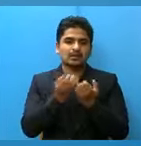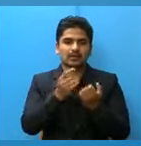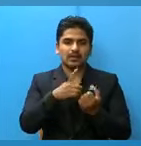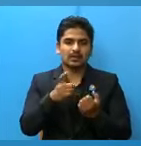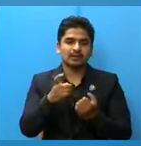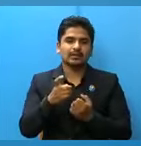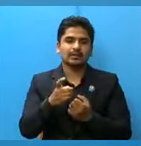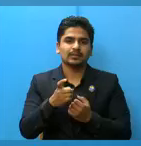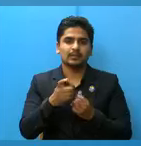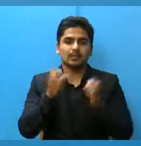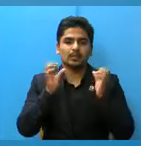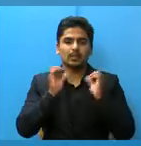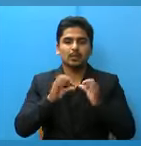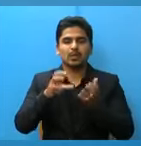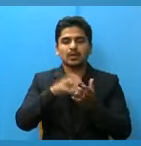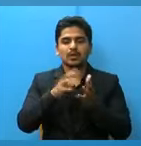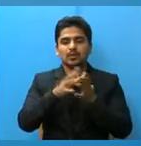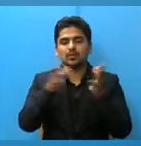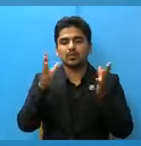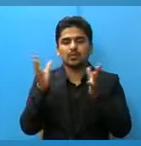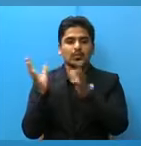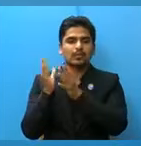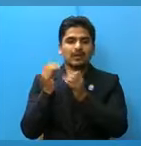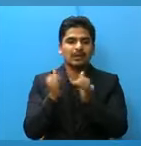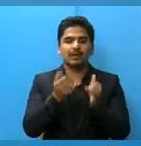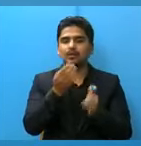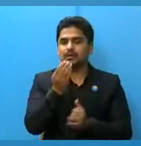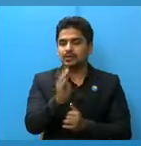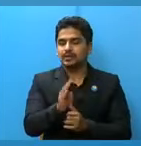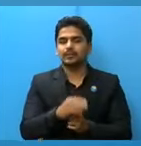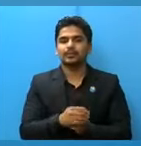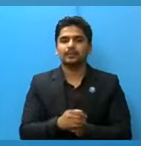यो प्रयोक साल आले ठुलो भमे का खेले को होंच